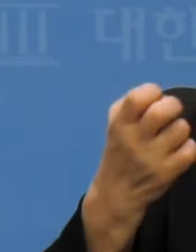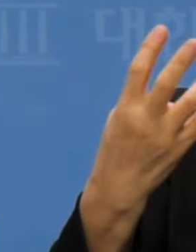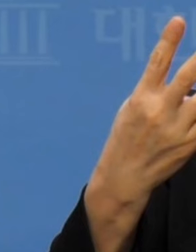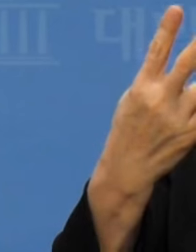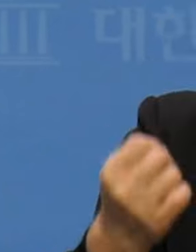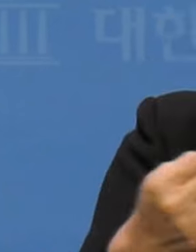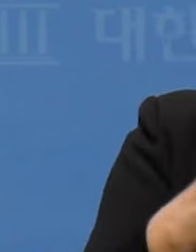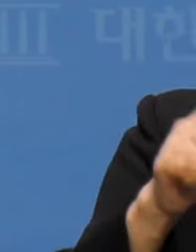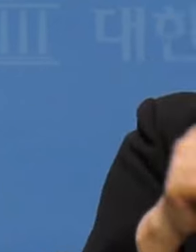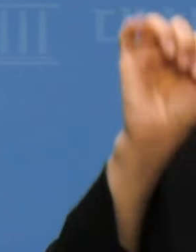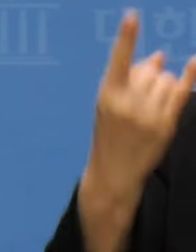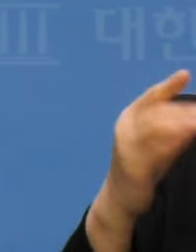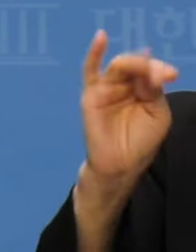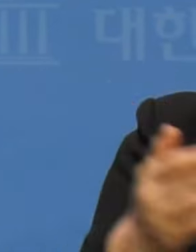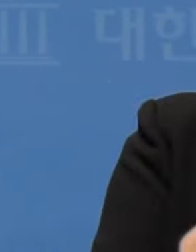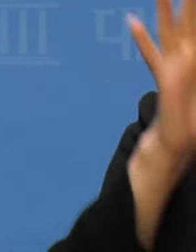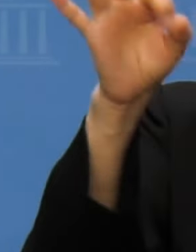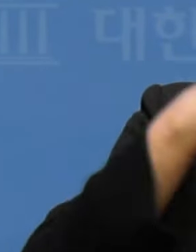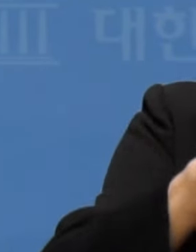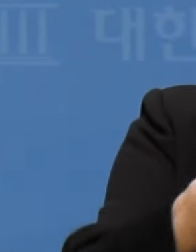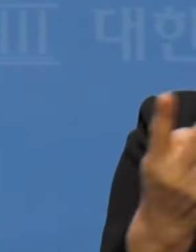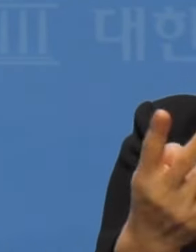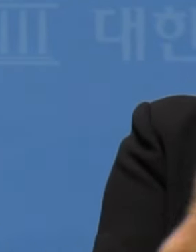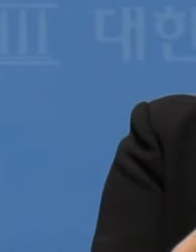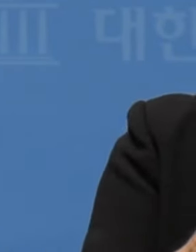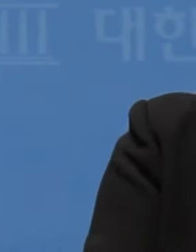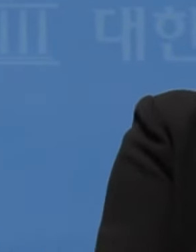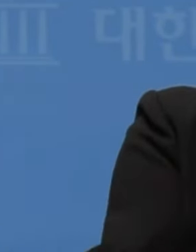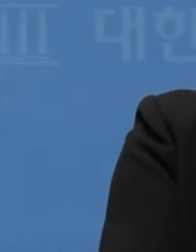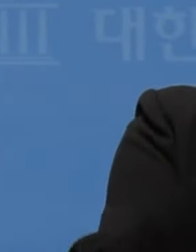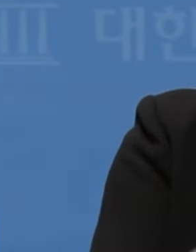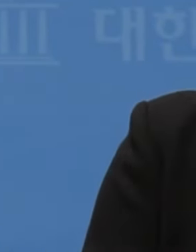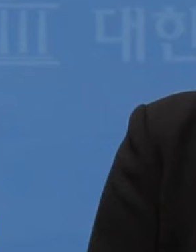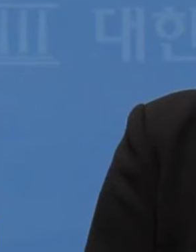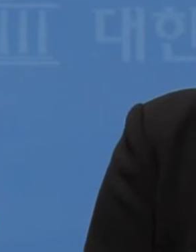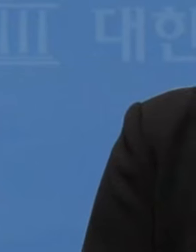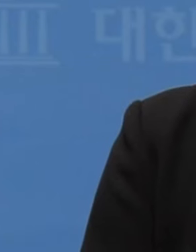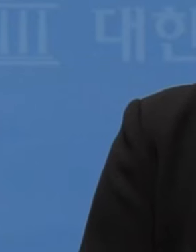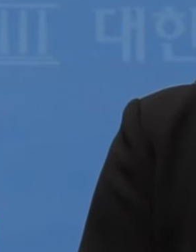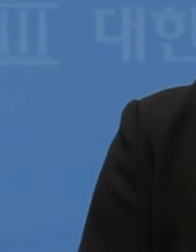1,872만 회분입니다. 금액으로 환산하면 약 1조 원의 규모입니다.